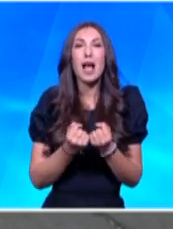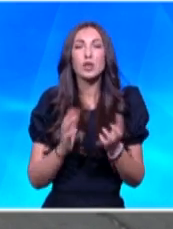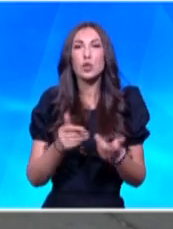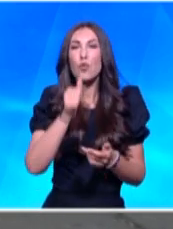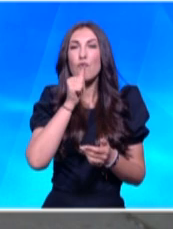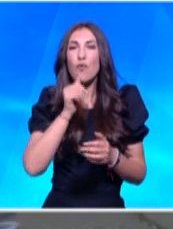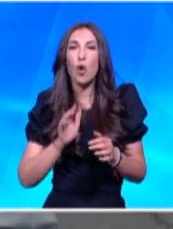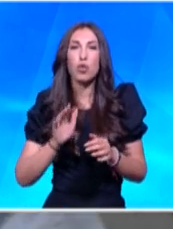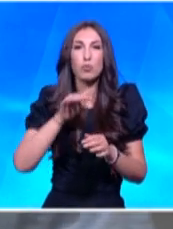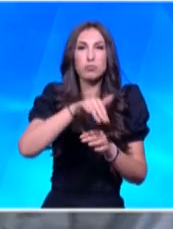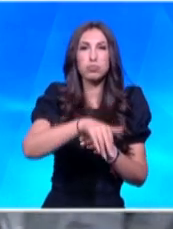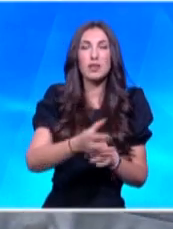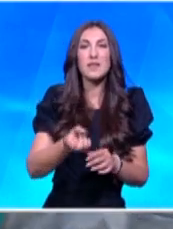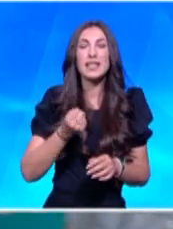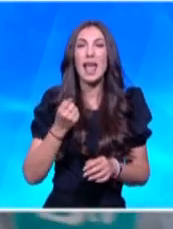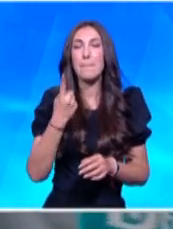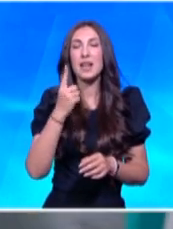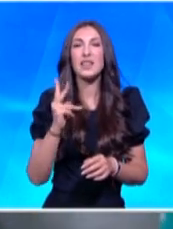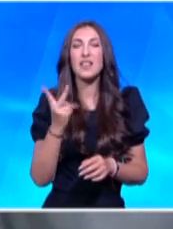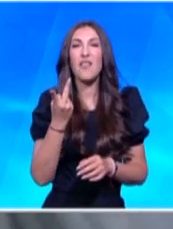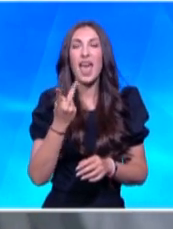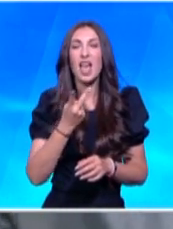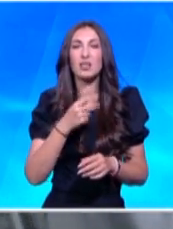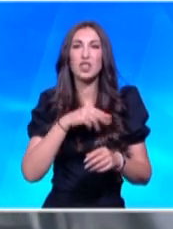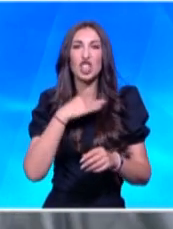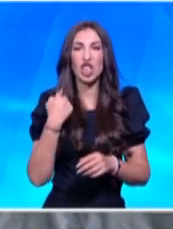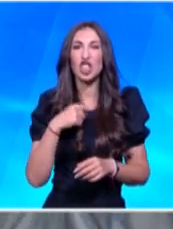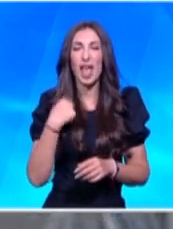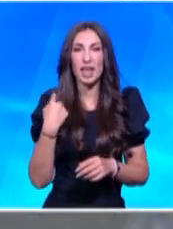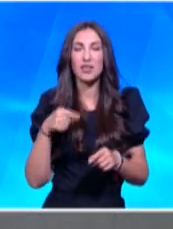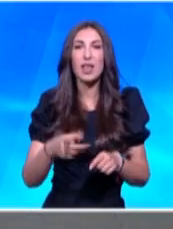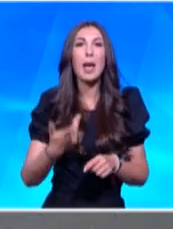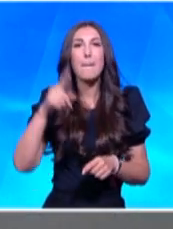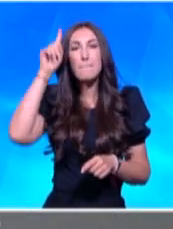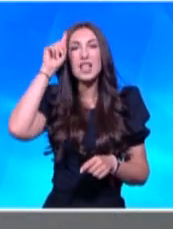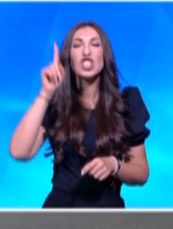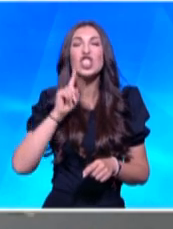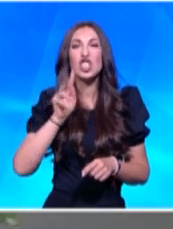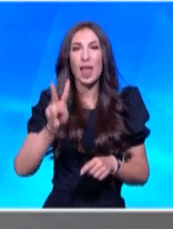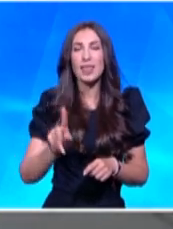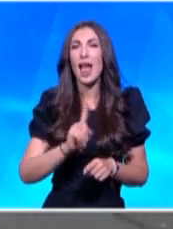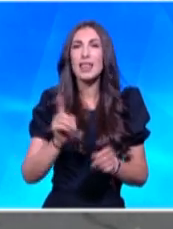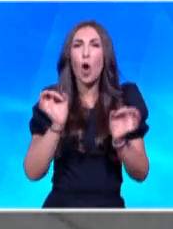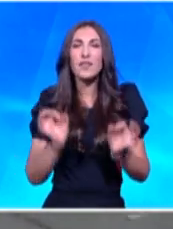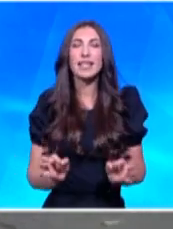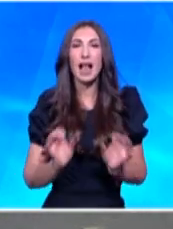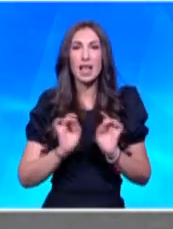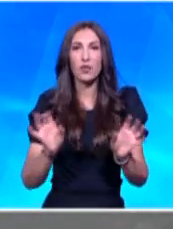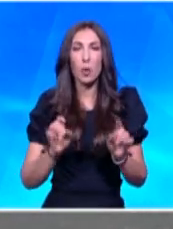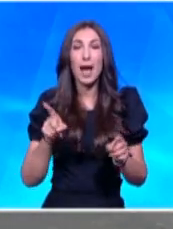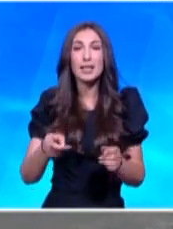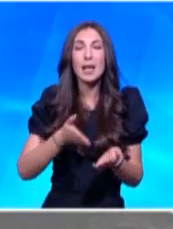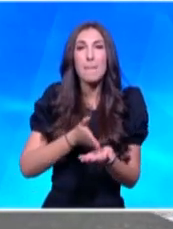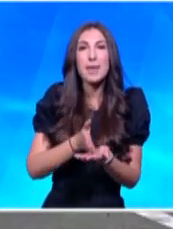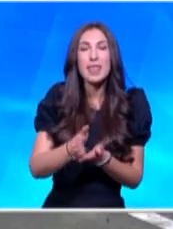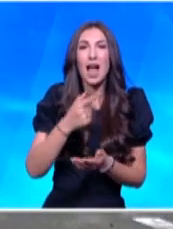водното бедствие взе своите първи две жертви. Става дума за мъж и жена. Поне потвърдена информация, те са